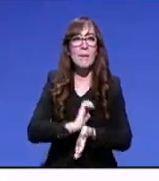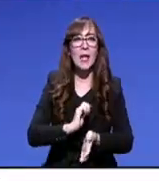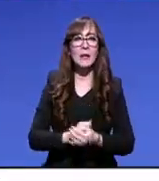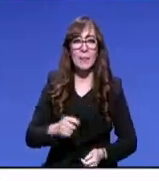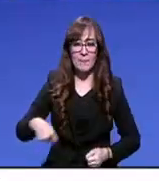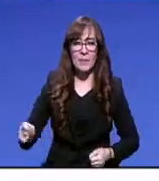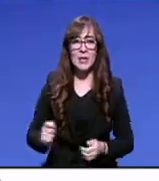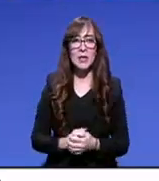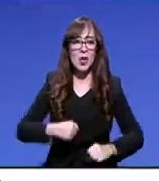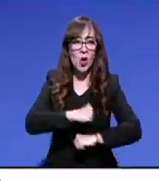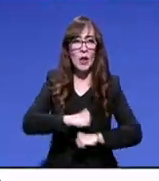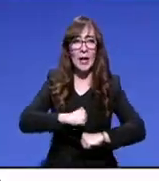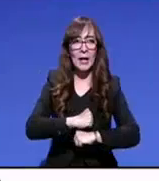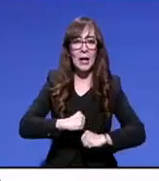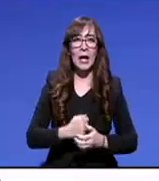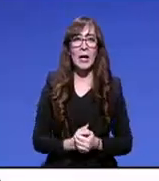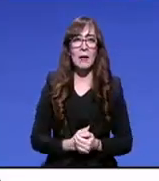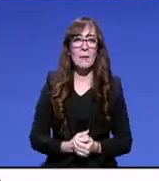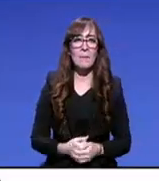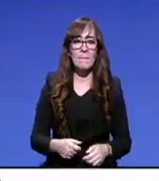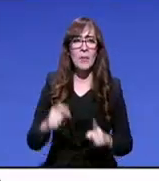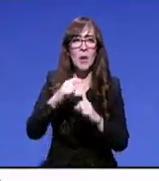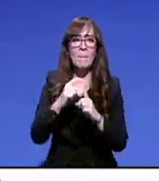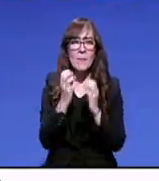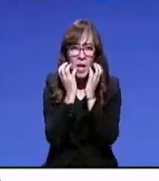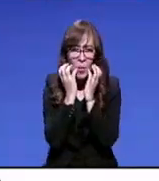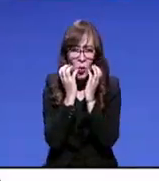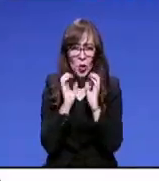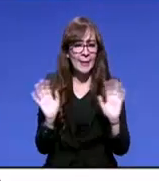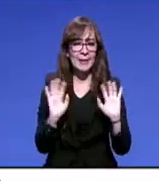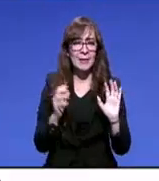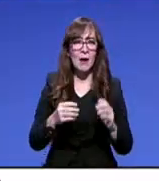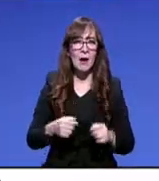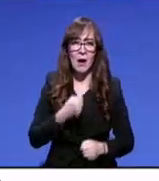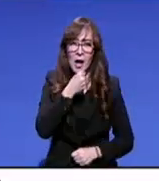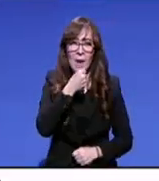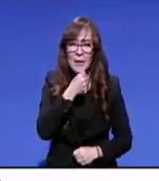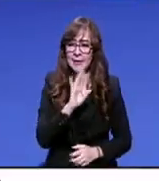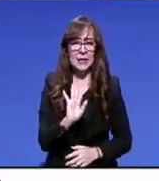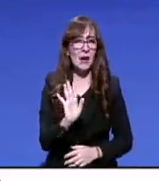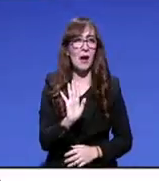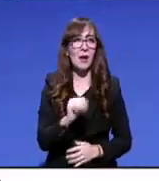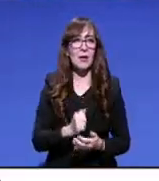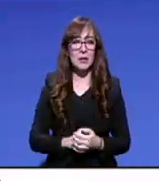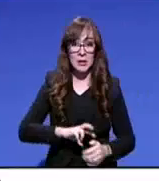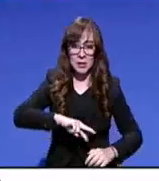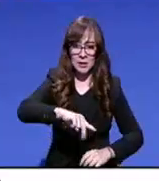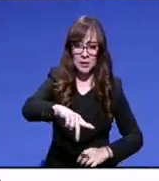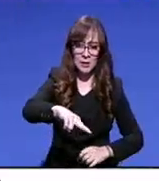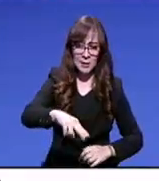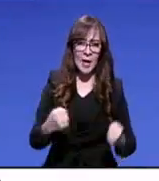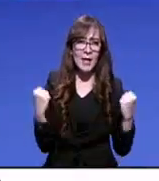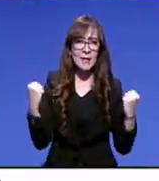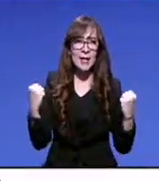Daud. Selama acara berlangsung, Prabowo sama sekali tidak memberikan pidato kampanye. Dalam acara jalan sehat ini, ribuan relawan berjalan kaki